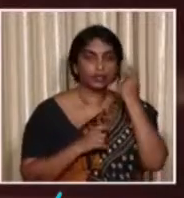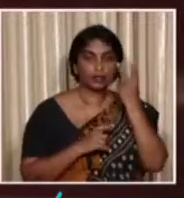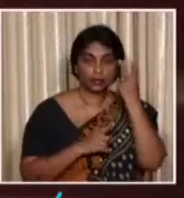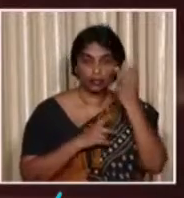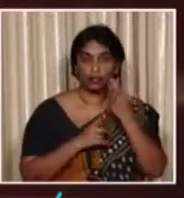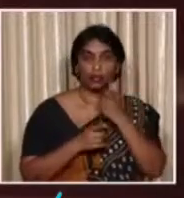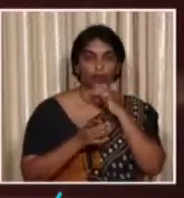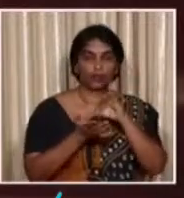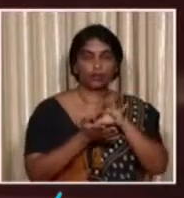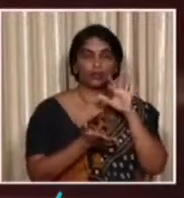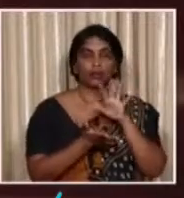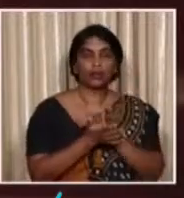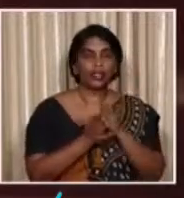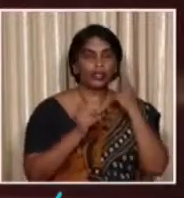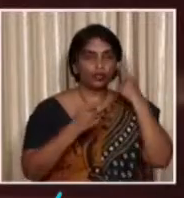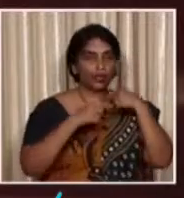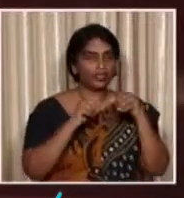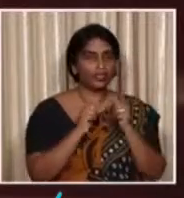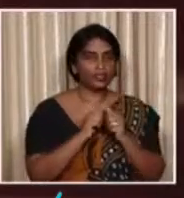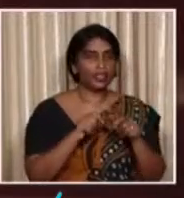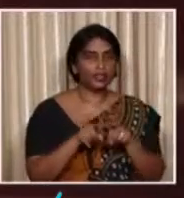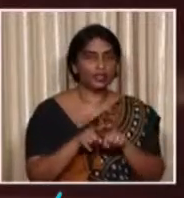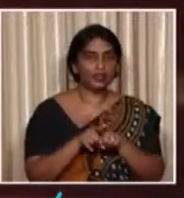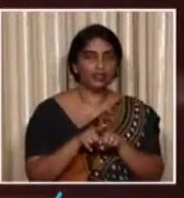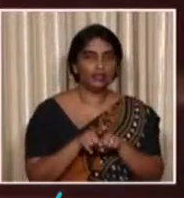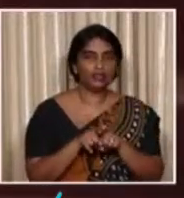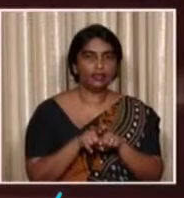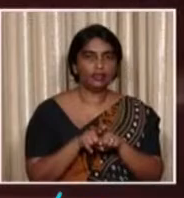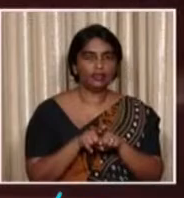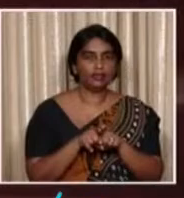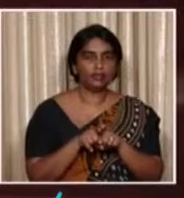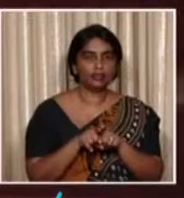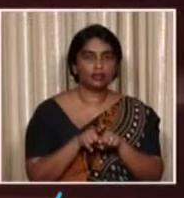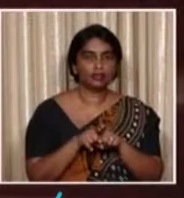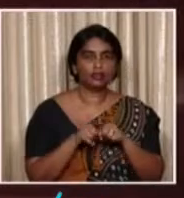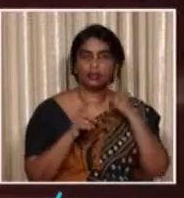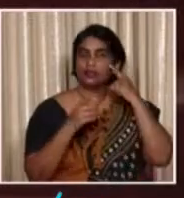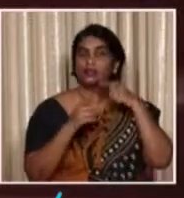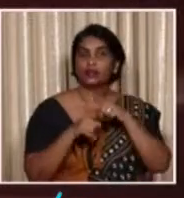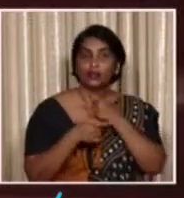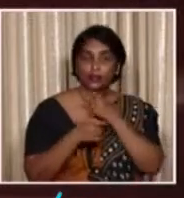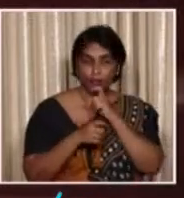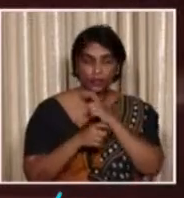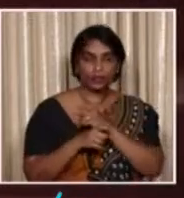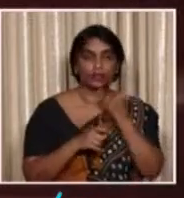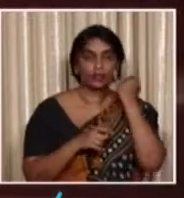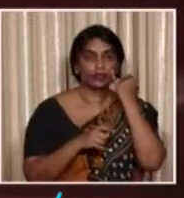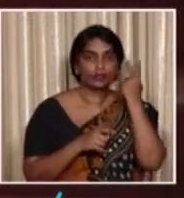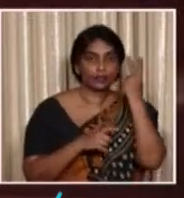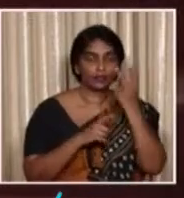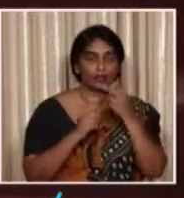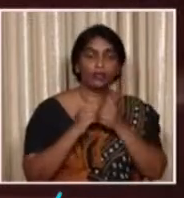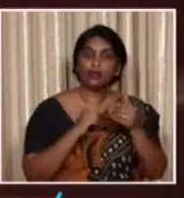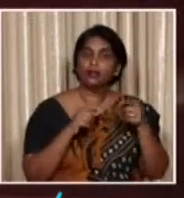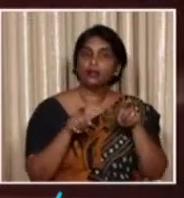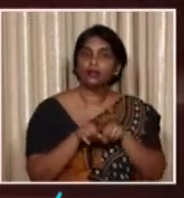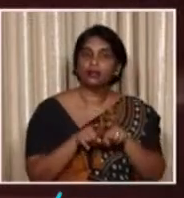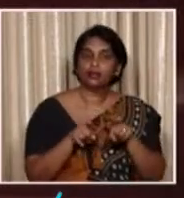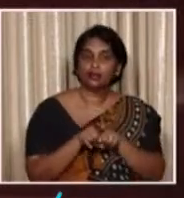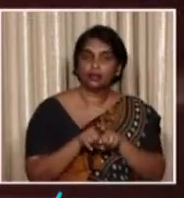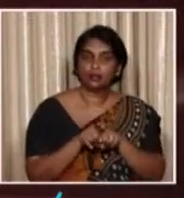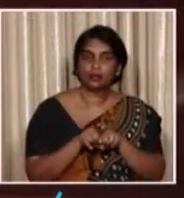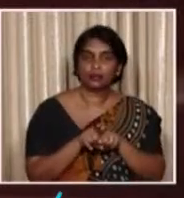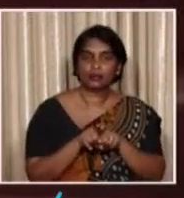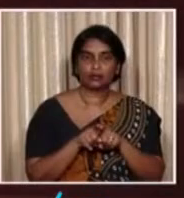අධිකරණයේ පැවරීම පිළිබඳව බරපතල විවේචන එල්ල කරා. අපිට මෙම නඩුව සිංගප්පූරුවේ අධිකරණයට පවරන්න හේතු ගණනාවක් බලපෑවා.